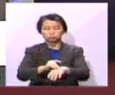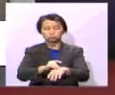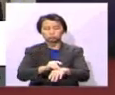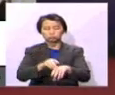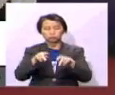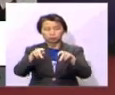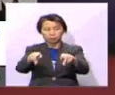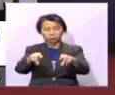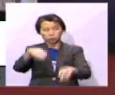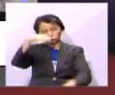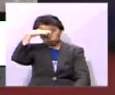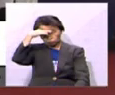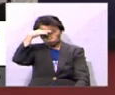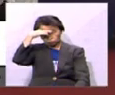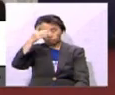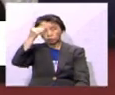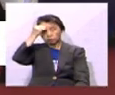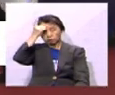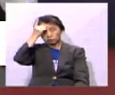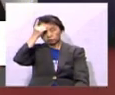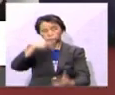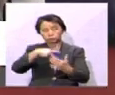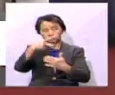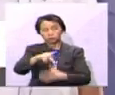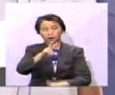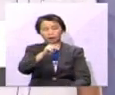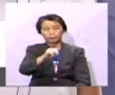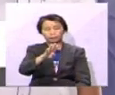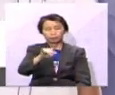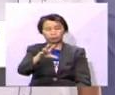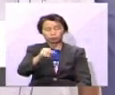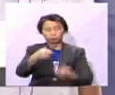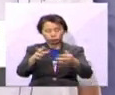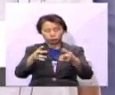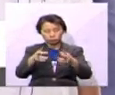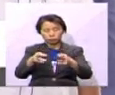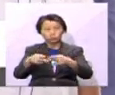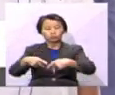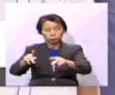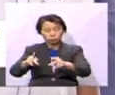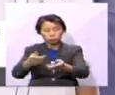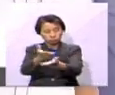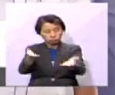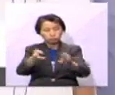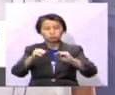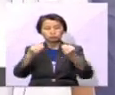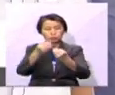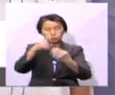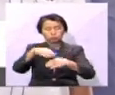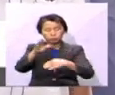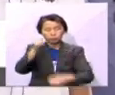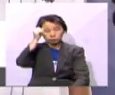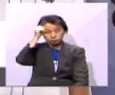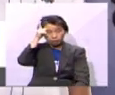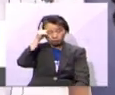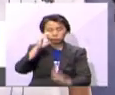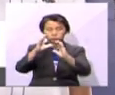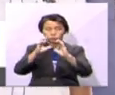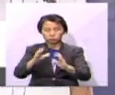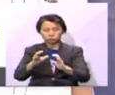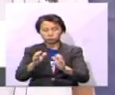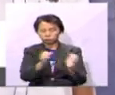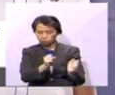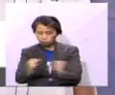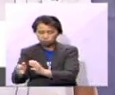Johor. Menurut Datuk Seri Hishamuddin, program NBOS ini telah membuka ruang dan peluang kepada masyarakat untuk lebih memahami kaedah dan